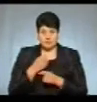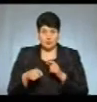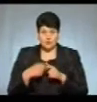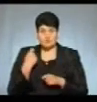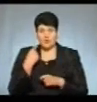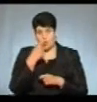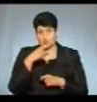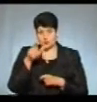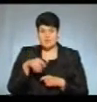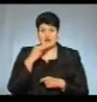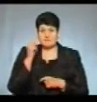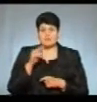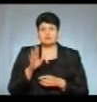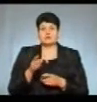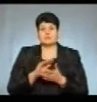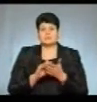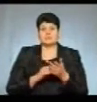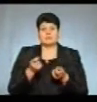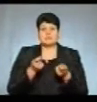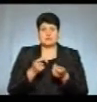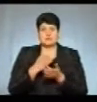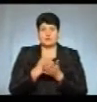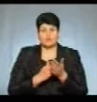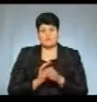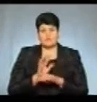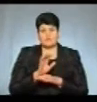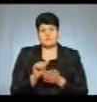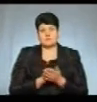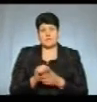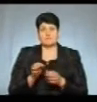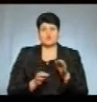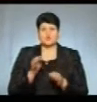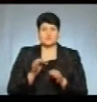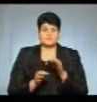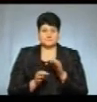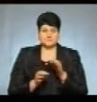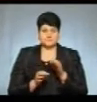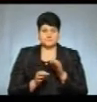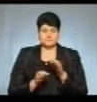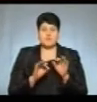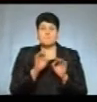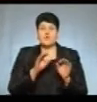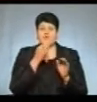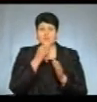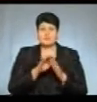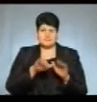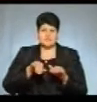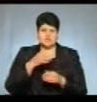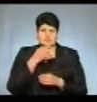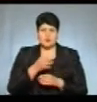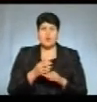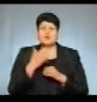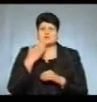яка винна в цьому, буде складено адміністративний протокол і направлені матеріали до суду. Про відповідальність ми трохи пізніше поговоримо. Розкажіть останній